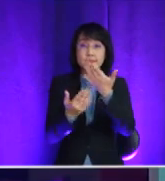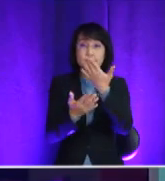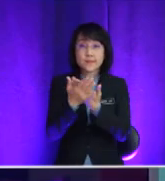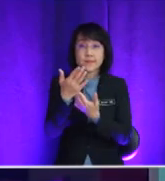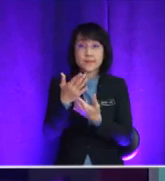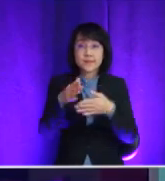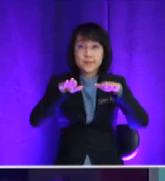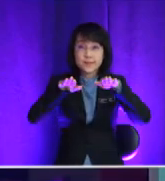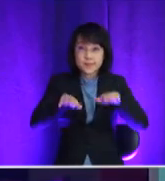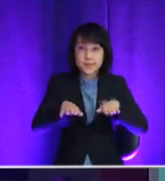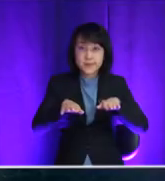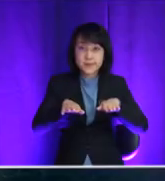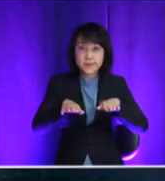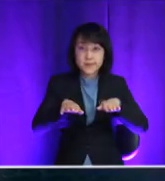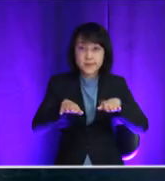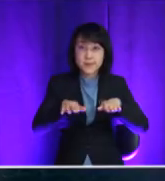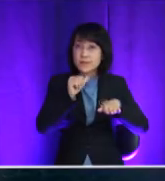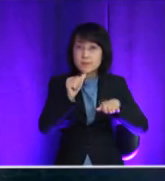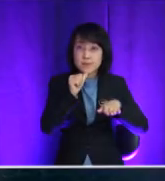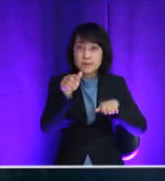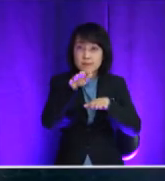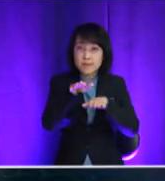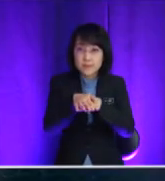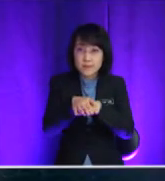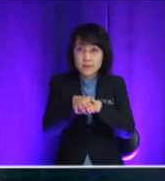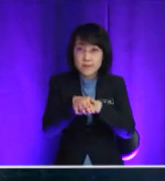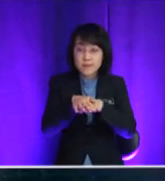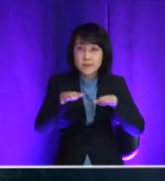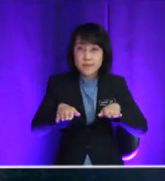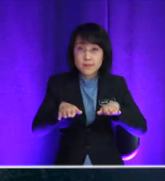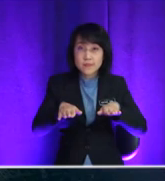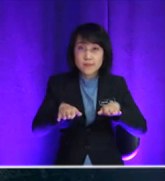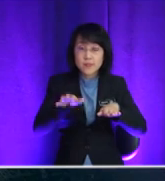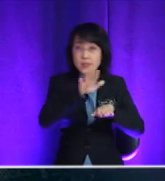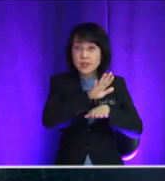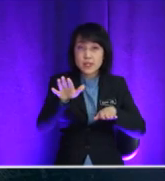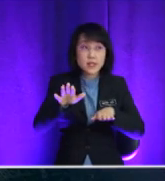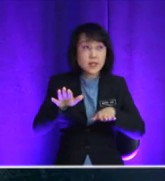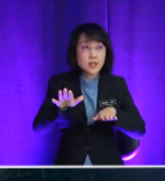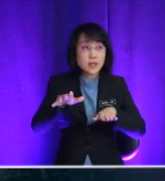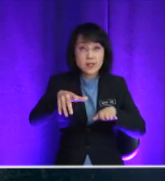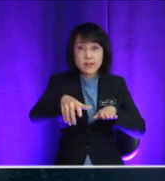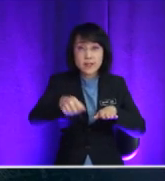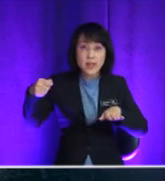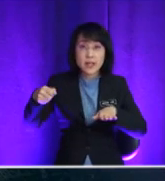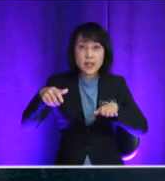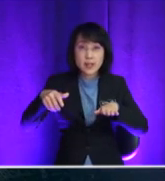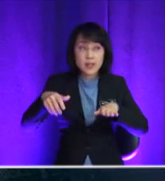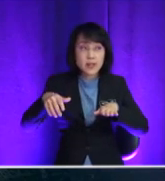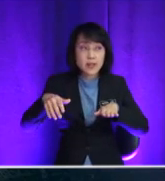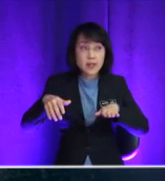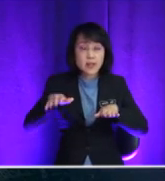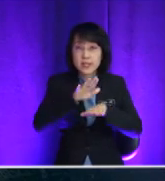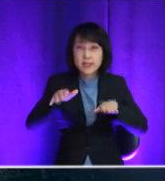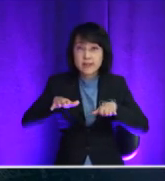di sebelah tepi pastikan jangan tarik febrik itu dia akan